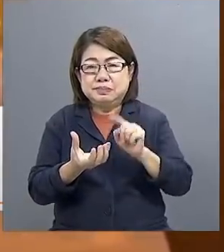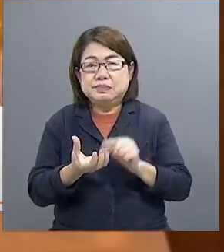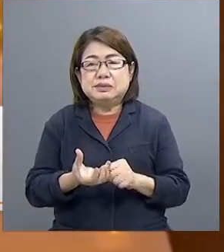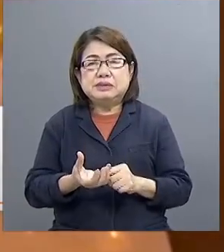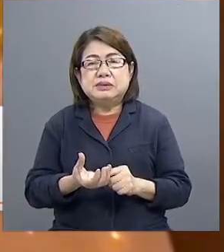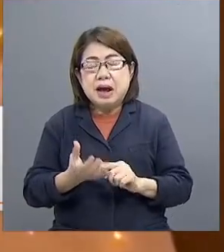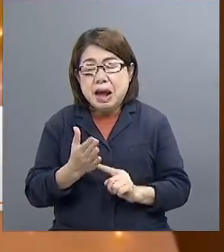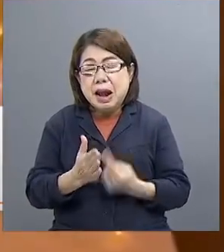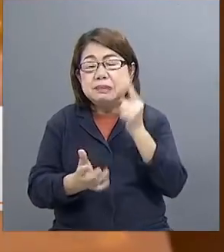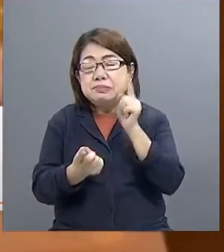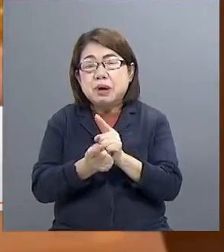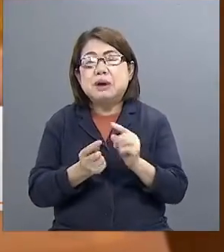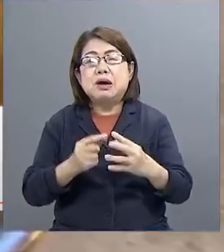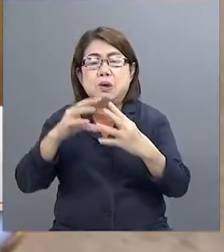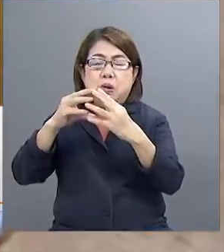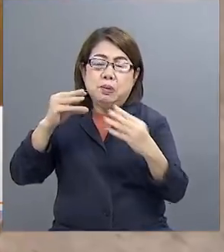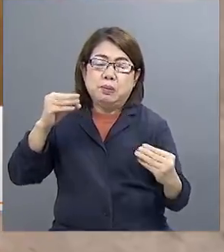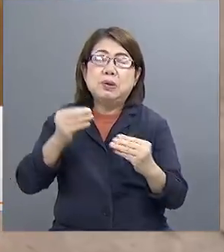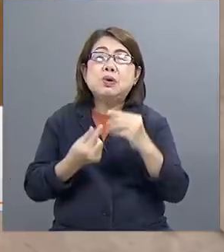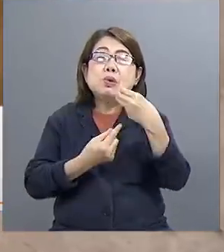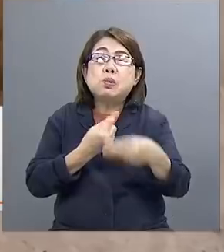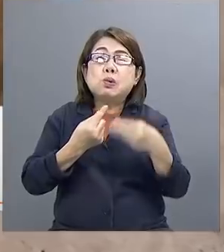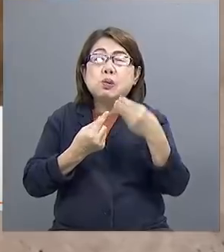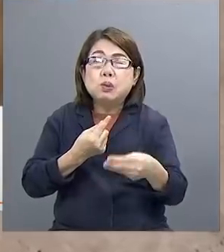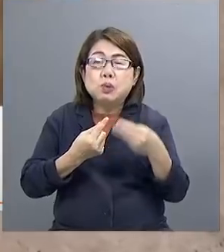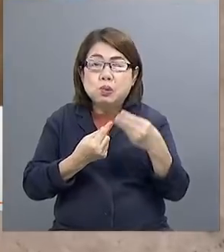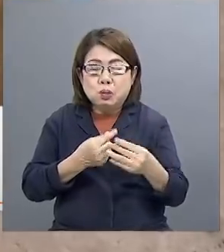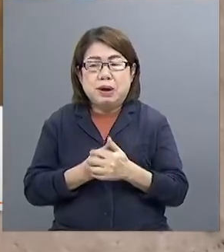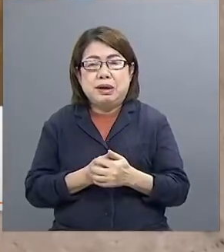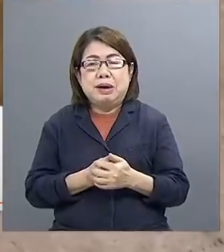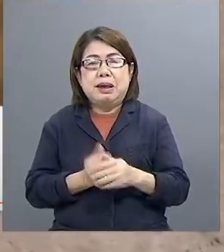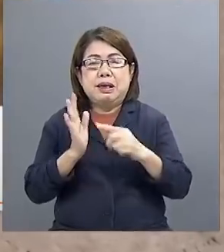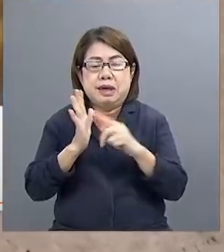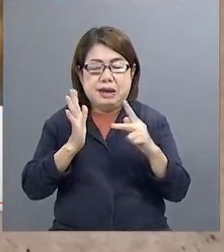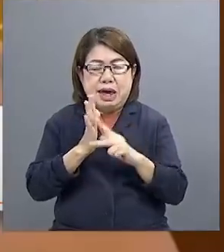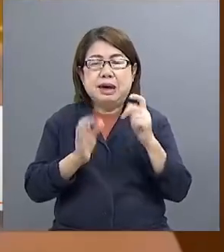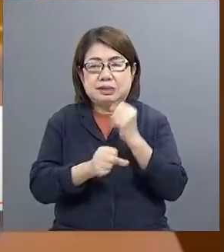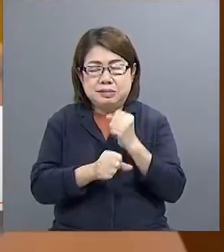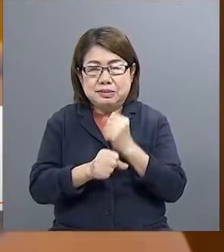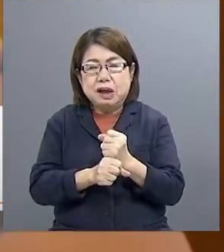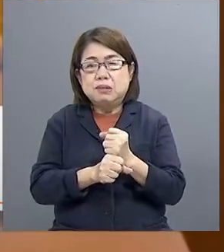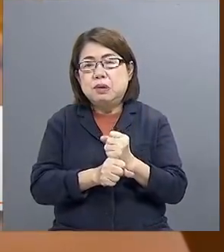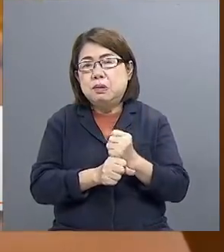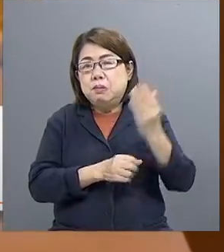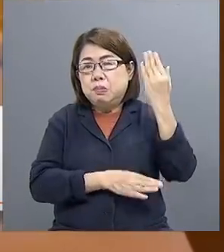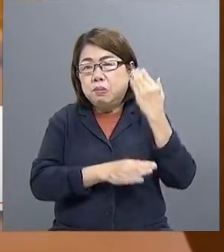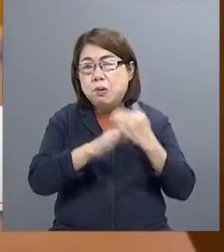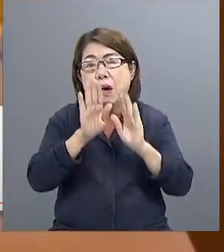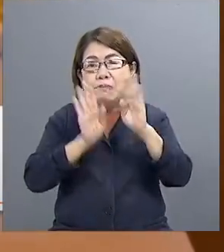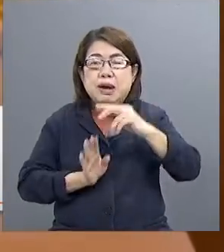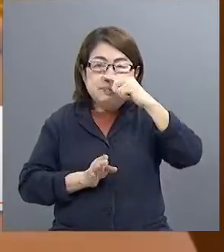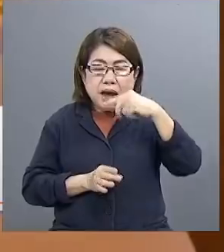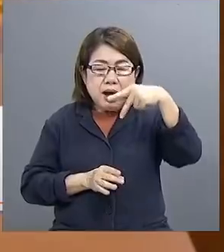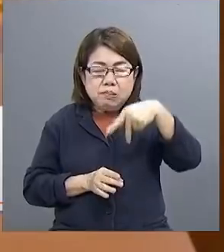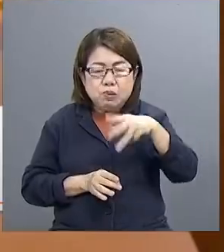นำหัวปลีครับมาม้วนกับแกงเหวนมีส่วนผสมของ kangriแบบไทพวนไก่ใบชะพลูสับกินคู่